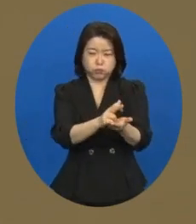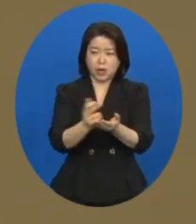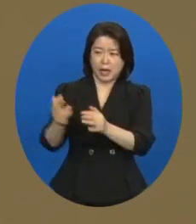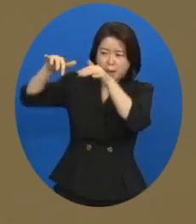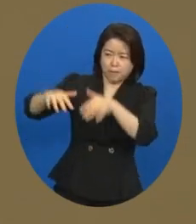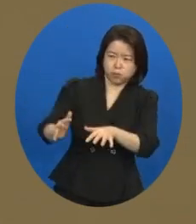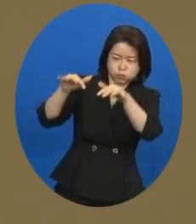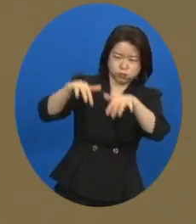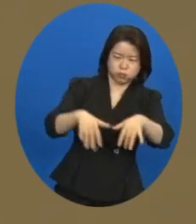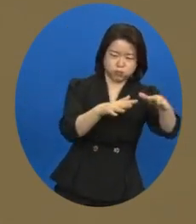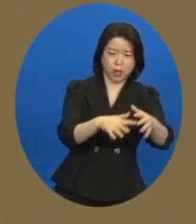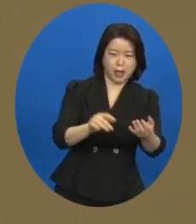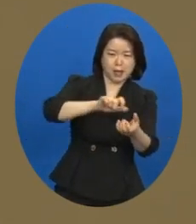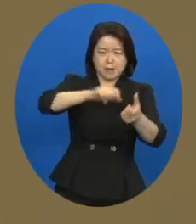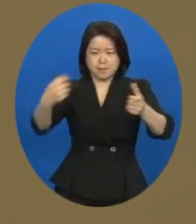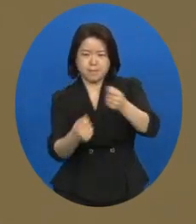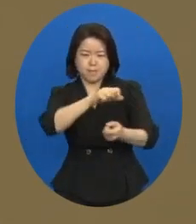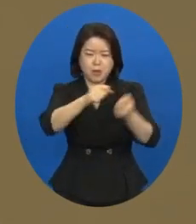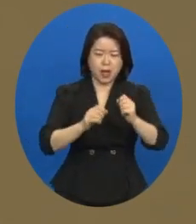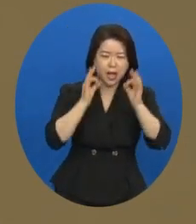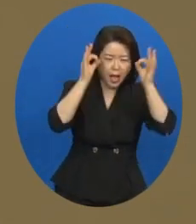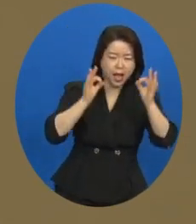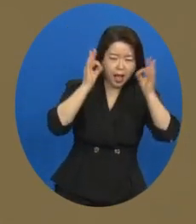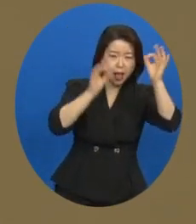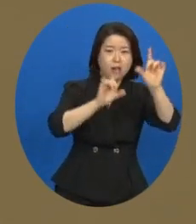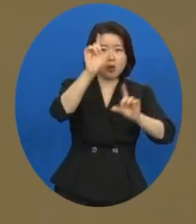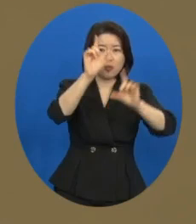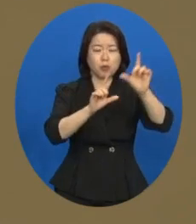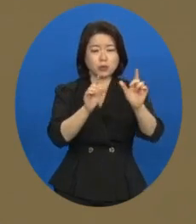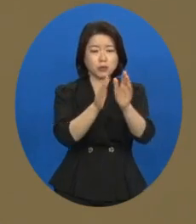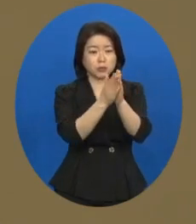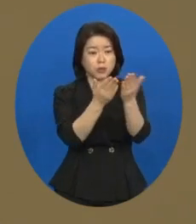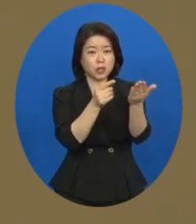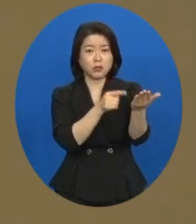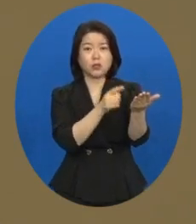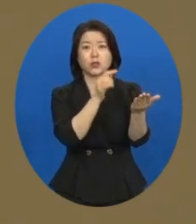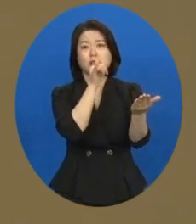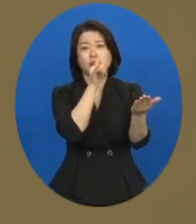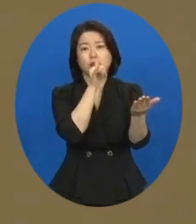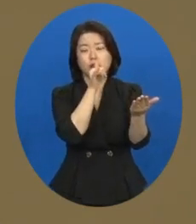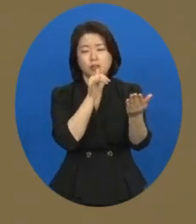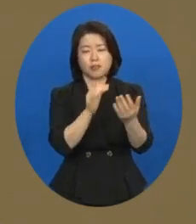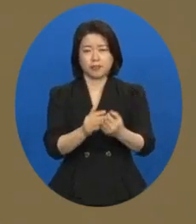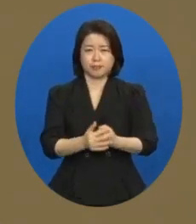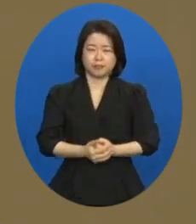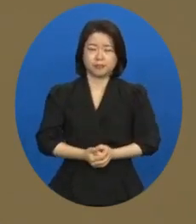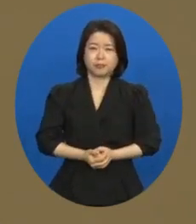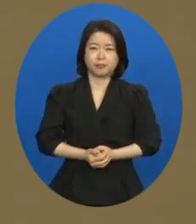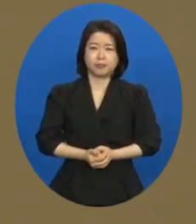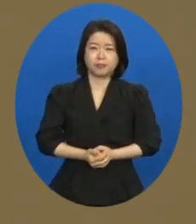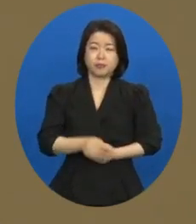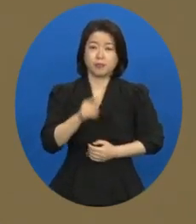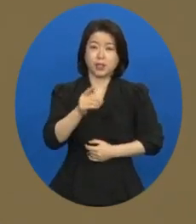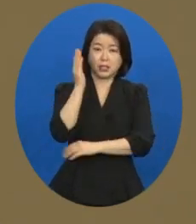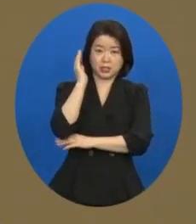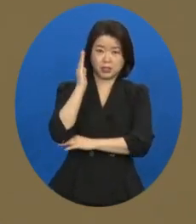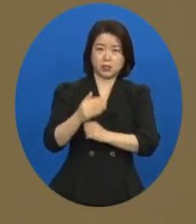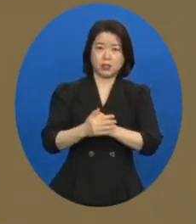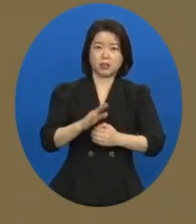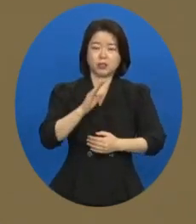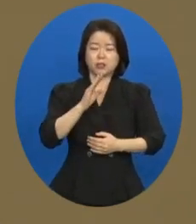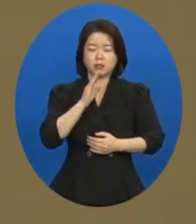어떻든지 고정시키려고 애를 쓰는 장면이 그 소설 속에 나옵니다. 그 이야기는